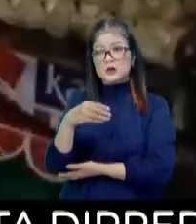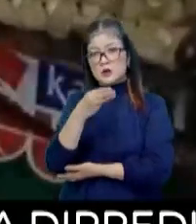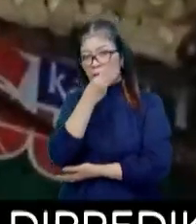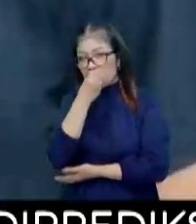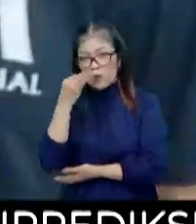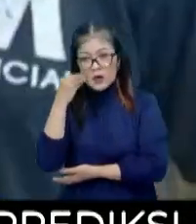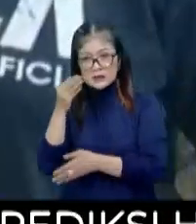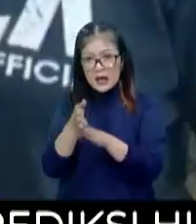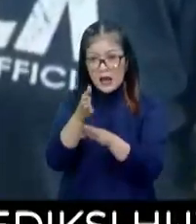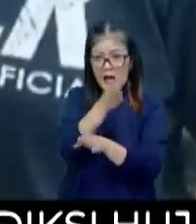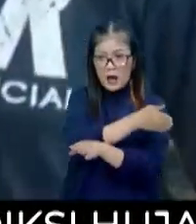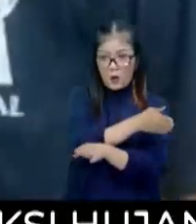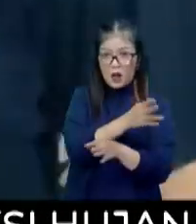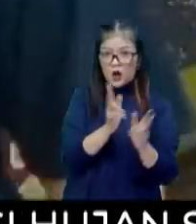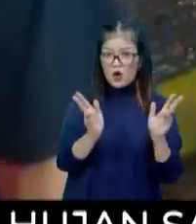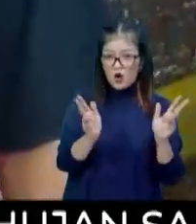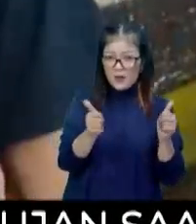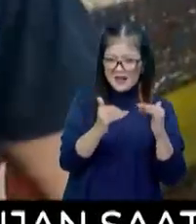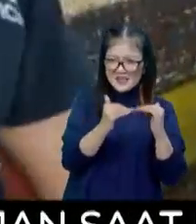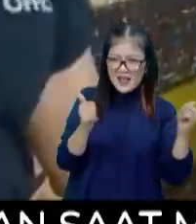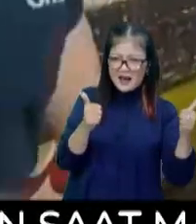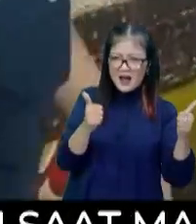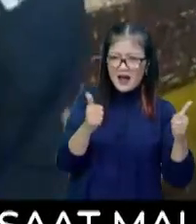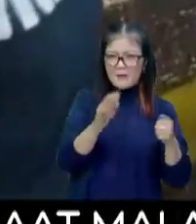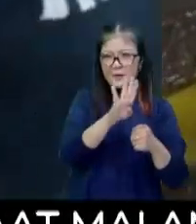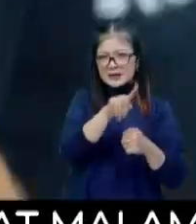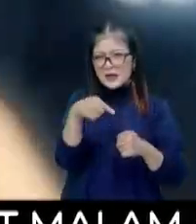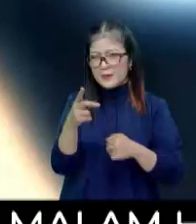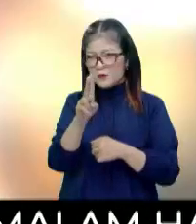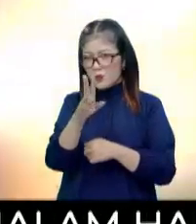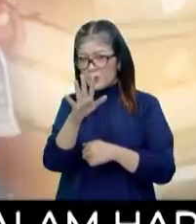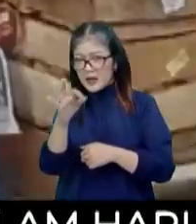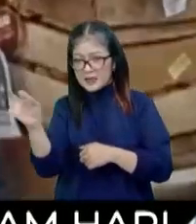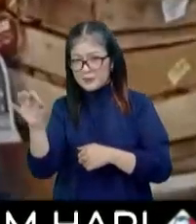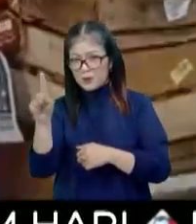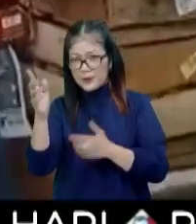stabil di kisaran Rp24.000 hingga Rp25.000 per kilo.